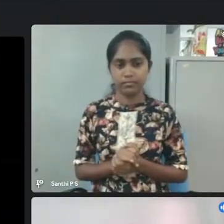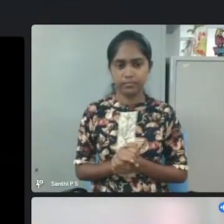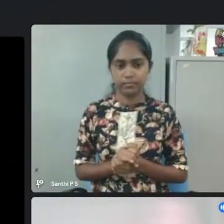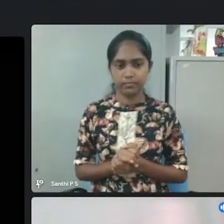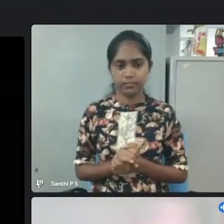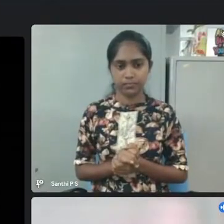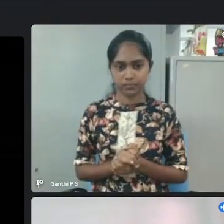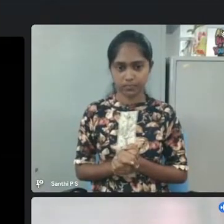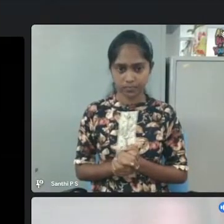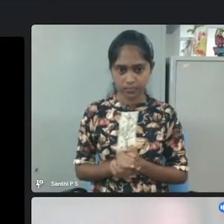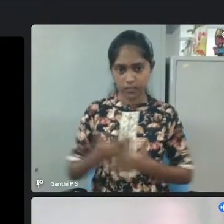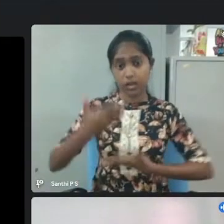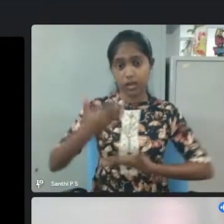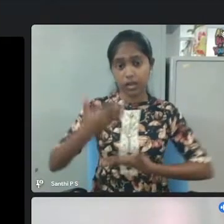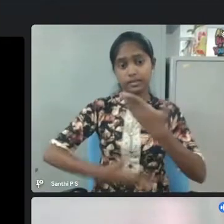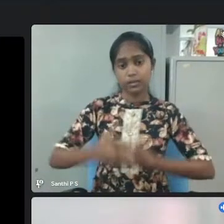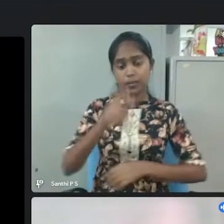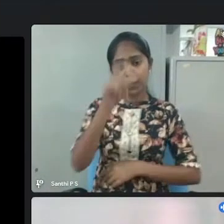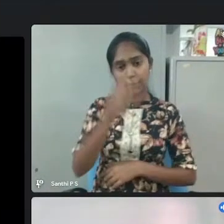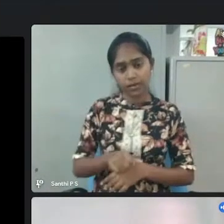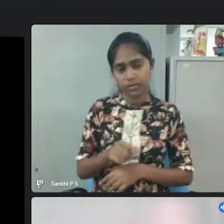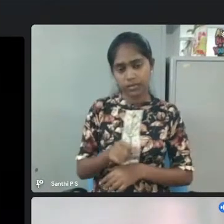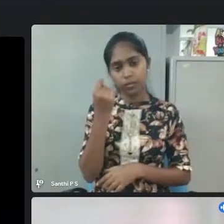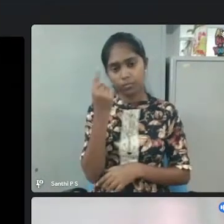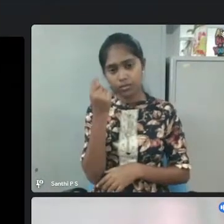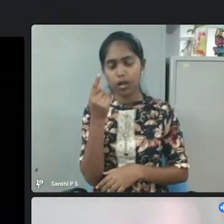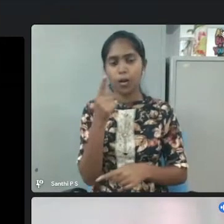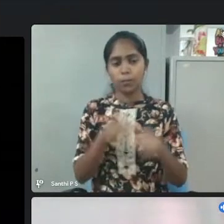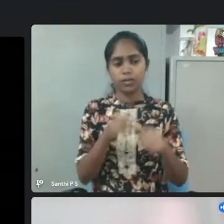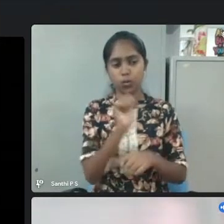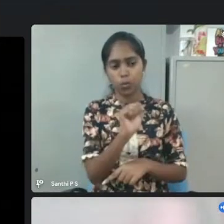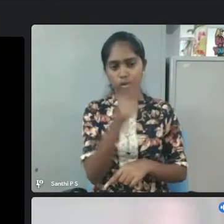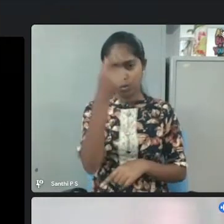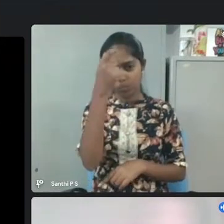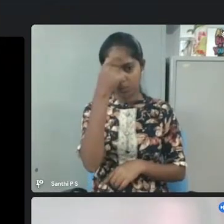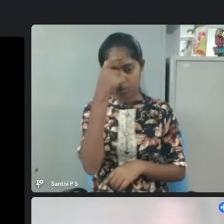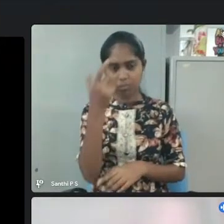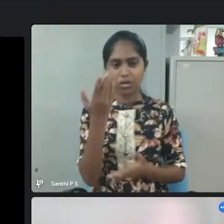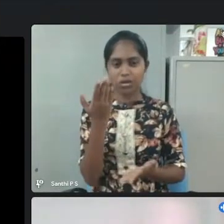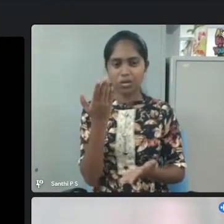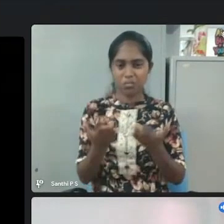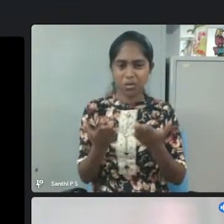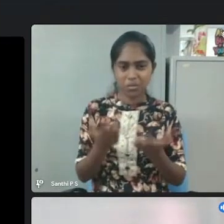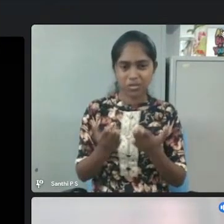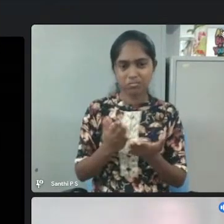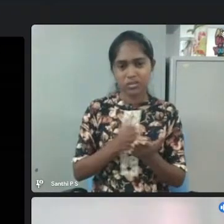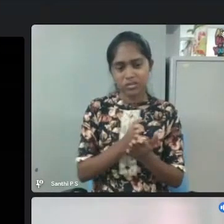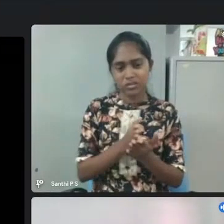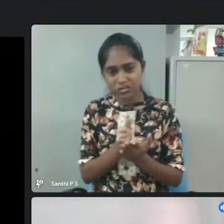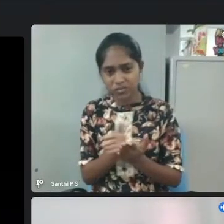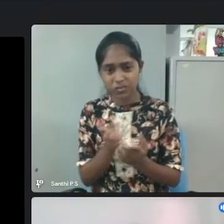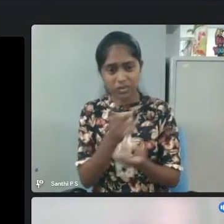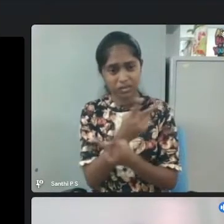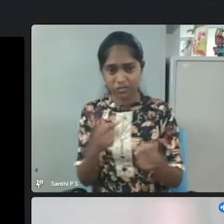അപ്പോൾ ഒരു ഭിന്നശേഷിയുള്ള വ്യക്തികളെ മനസ്സിലാക്കുകയും അവരുടെ പ്രശ്നങ്ങൾ ഒരു തരമല്ല, ഒരു മസിൽ ആക്ട് ചെയ്യാത്തത് അല്ലെങ്കിൽ